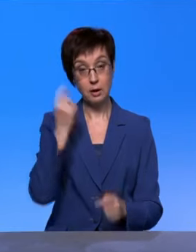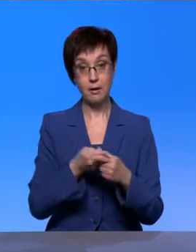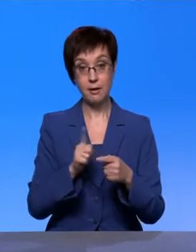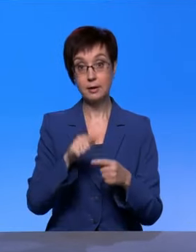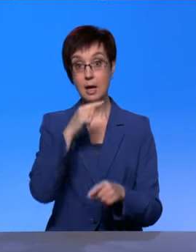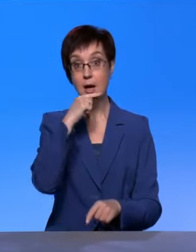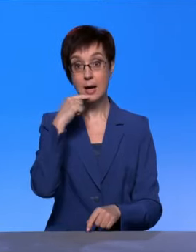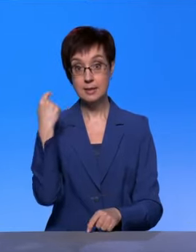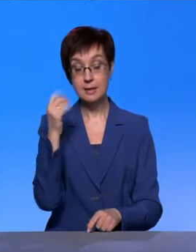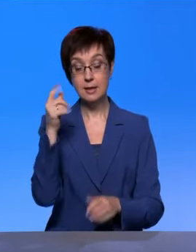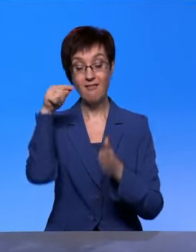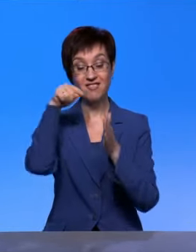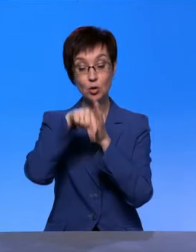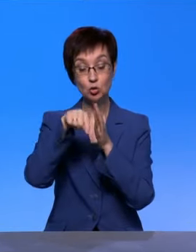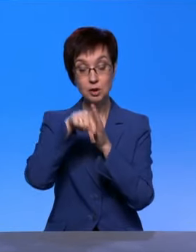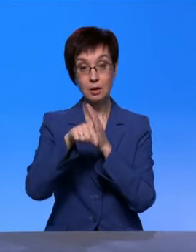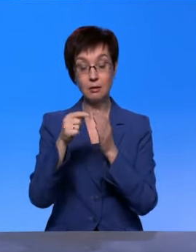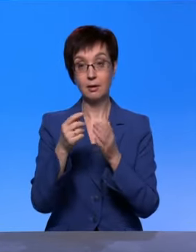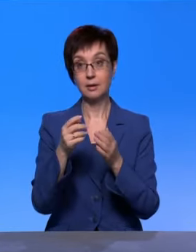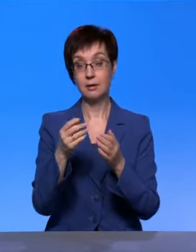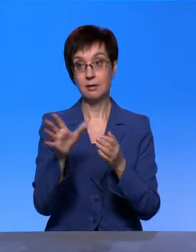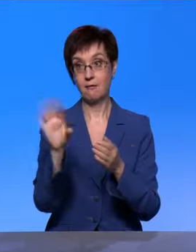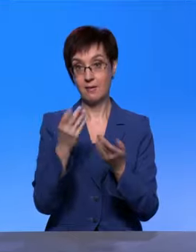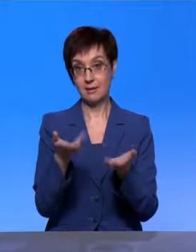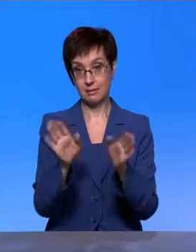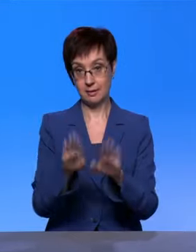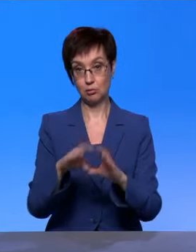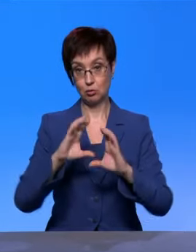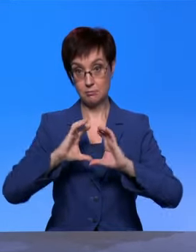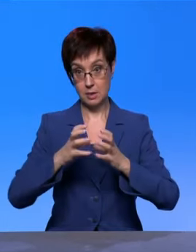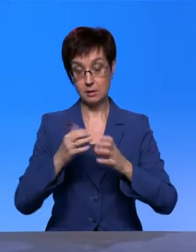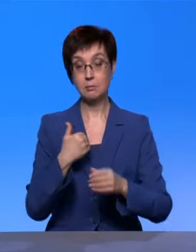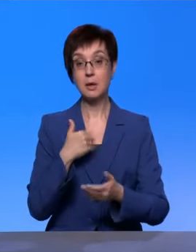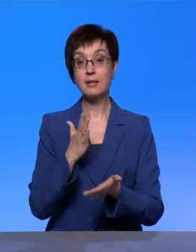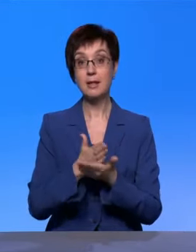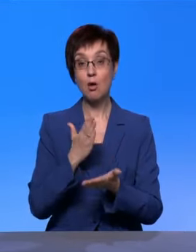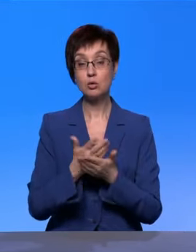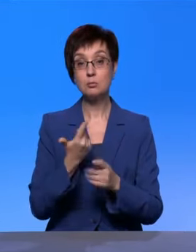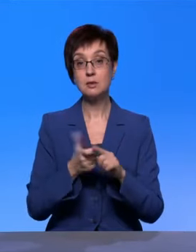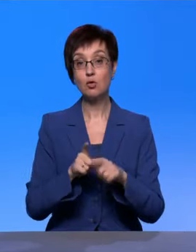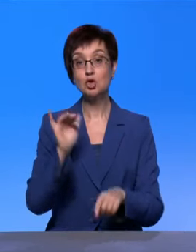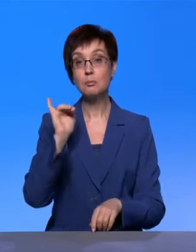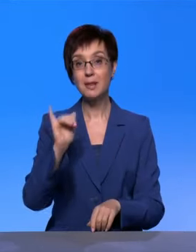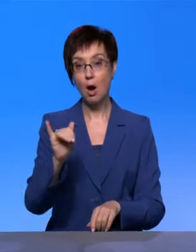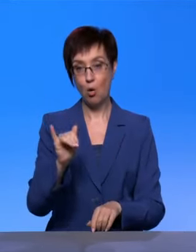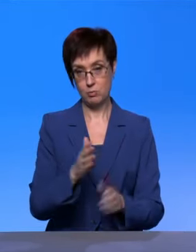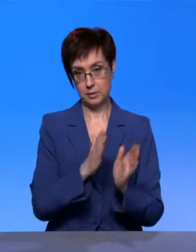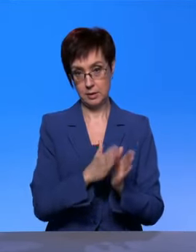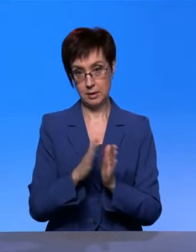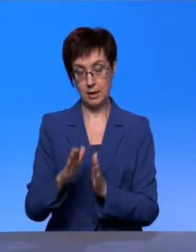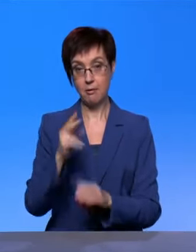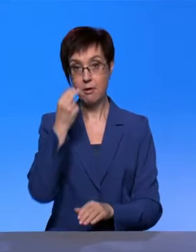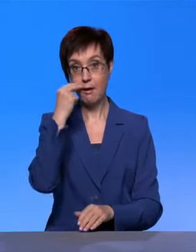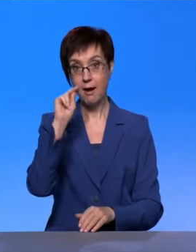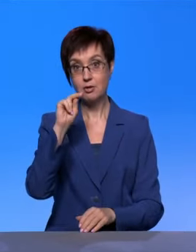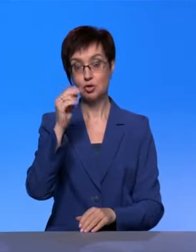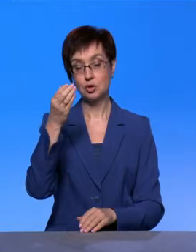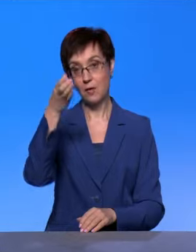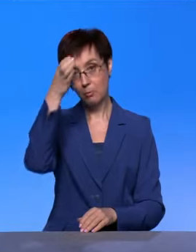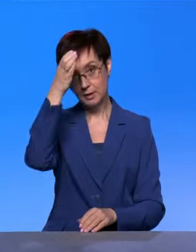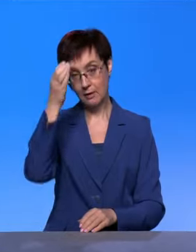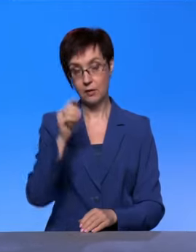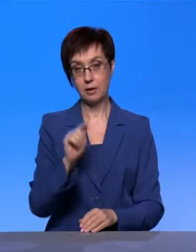по лидерам. Мы находимся в очень плохом состоянии. Здесь качество образовательной системы отвратительно, качество математической и естественно-научного